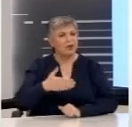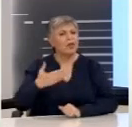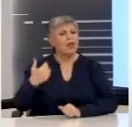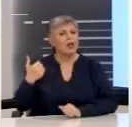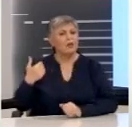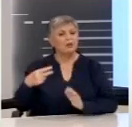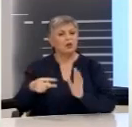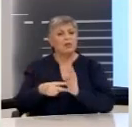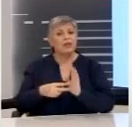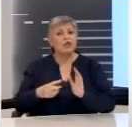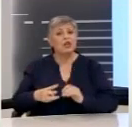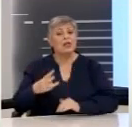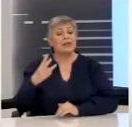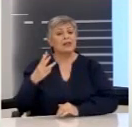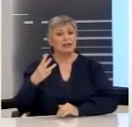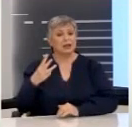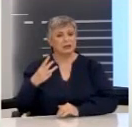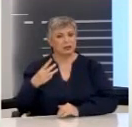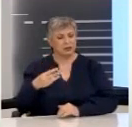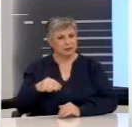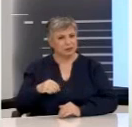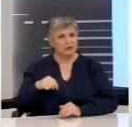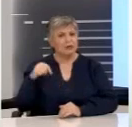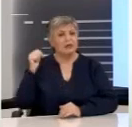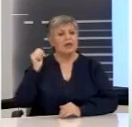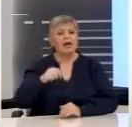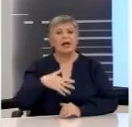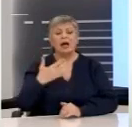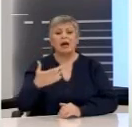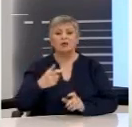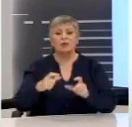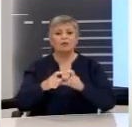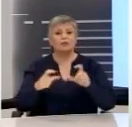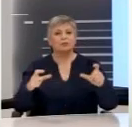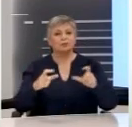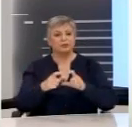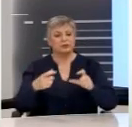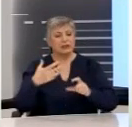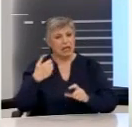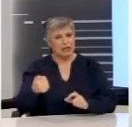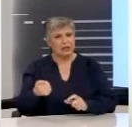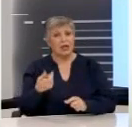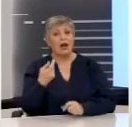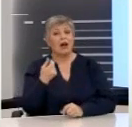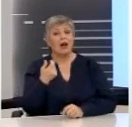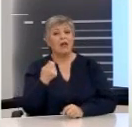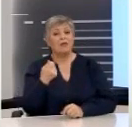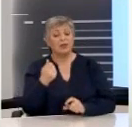εμφανίζεται τα παρακάτω εμβάσματα στην εταιρεία με ποσά. Τα έχω μπροστά μου.